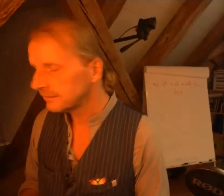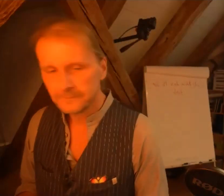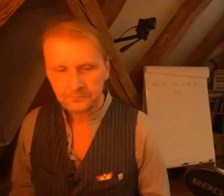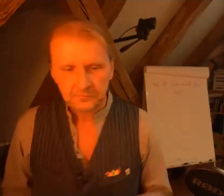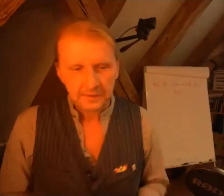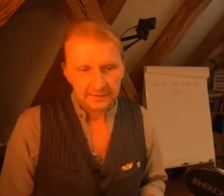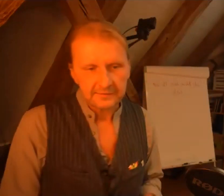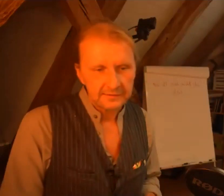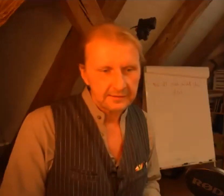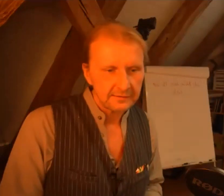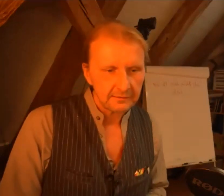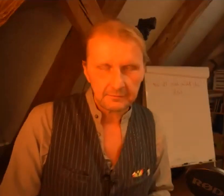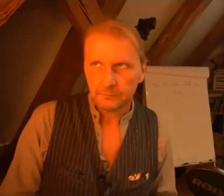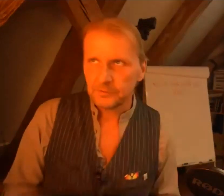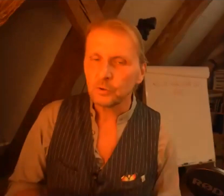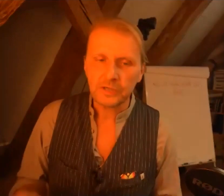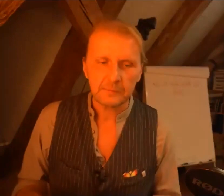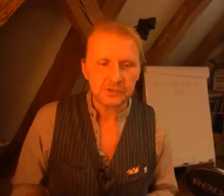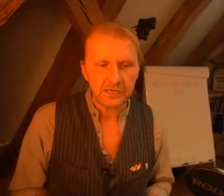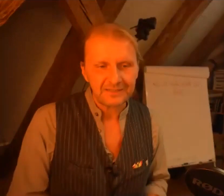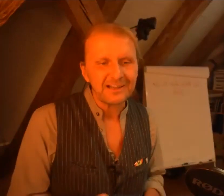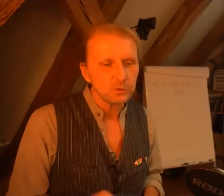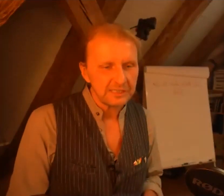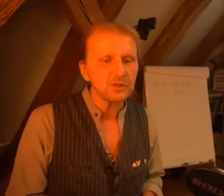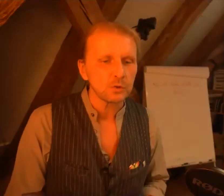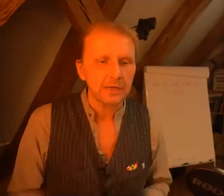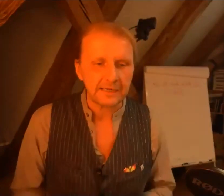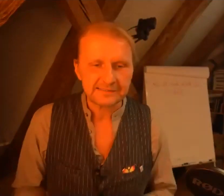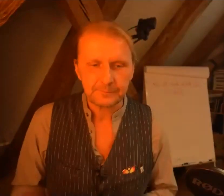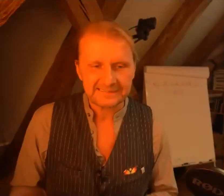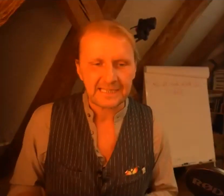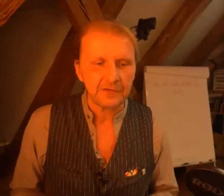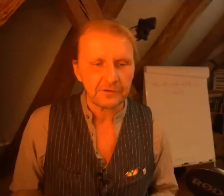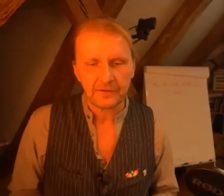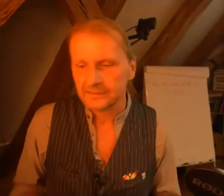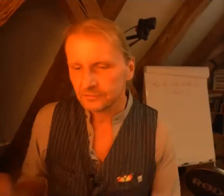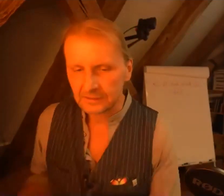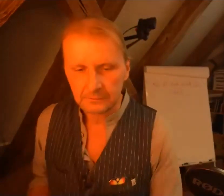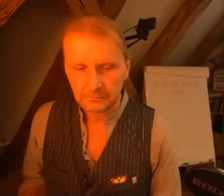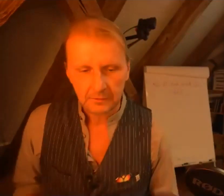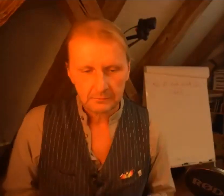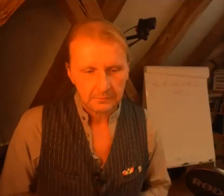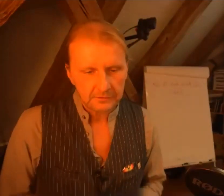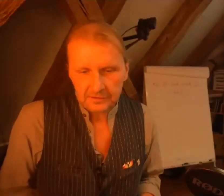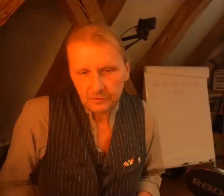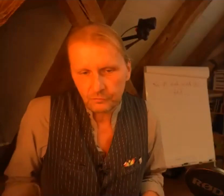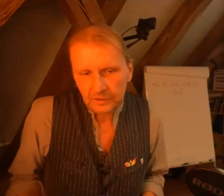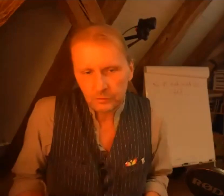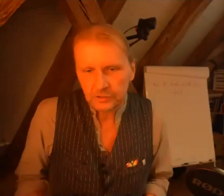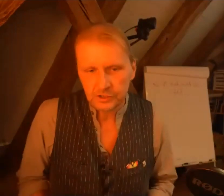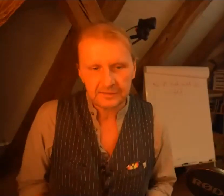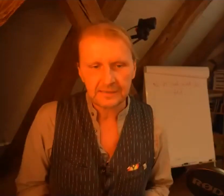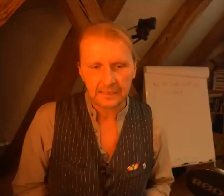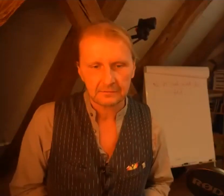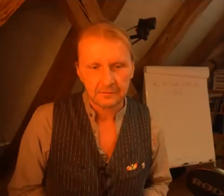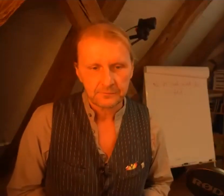Kindergartenkind hinsichtlich biochemischer Evaluierung eines PCR-Verfahrens und ihm. Also ich würde den